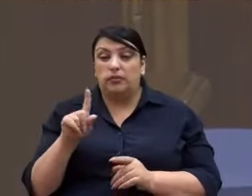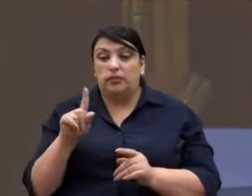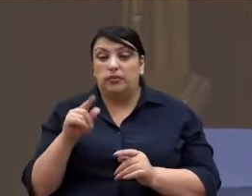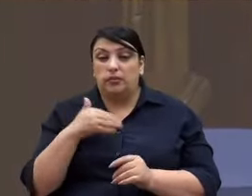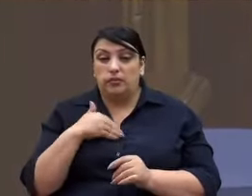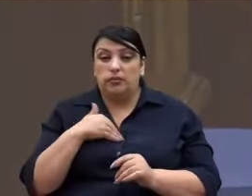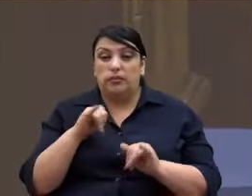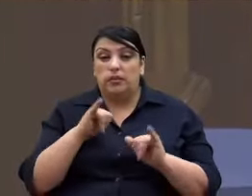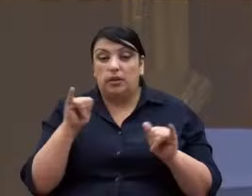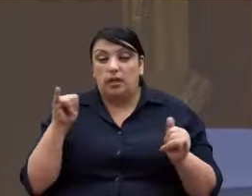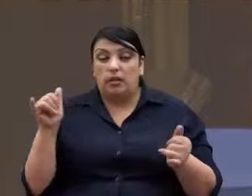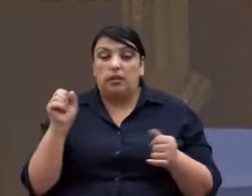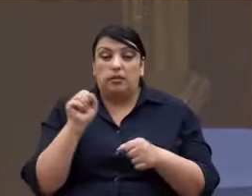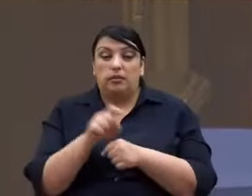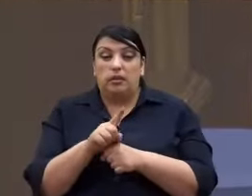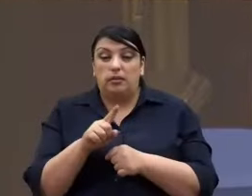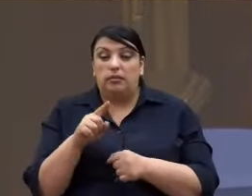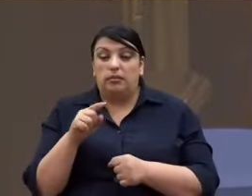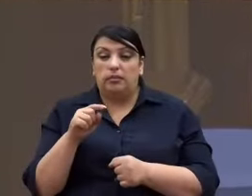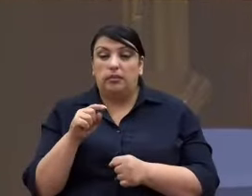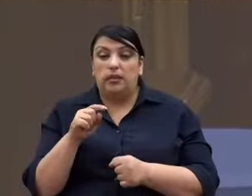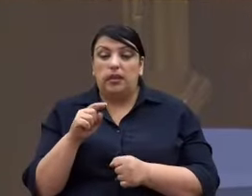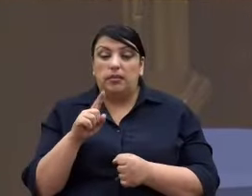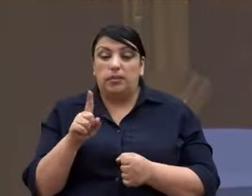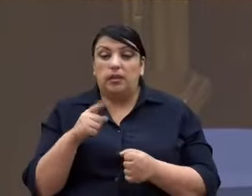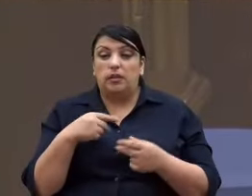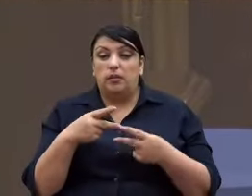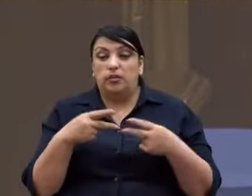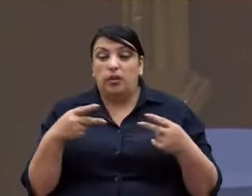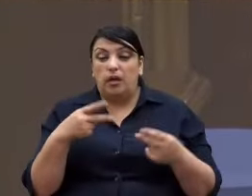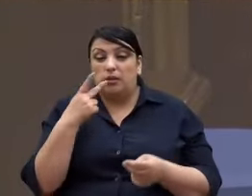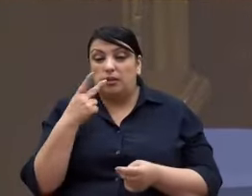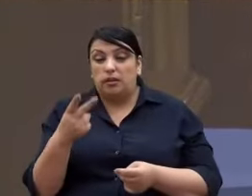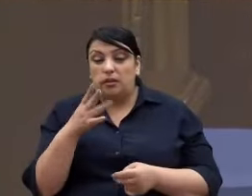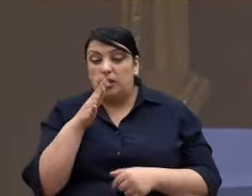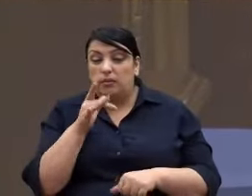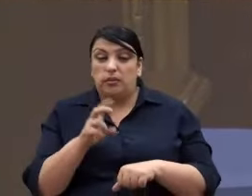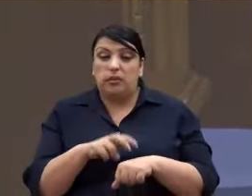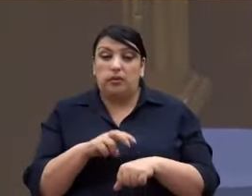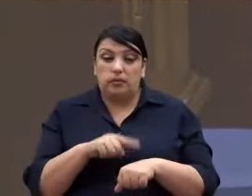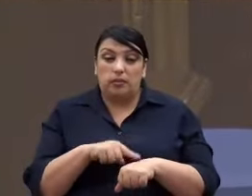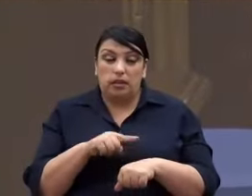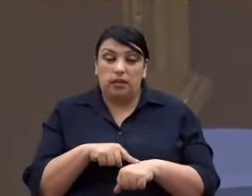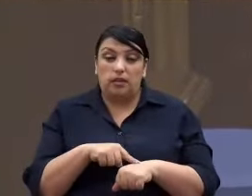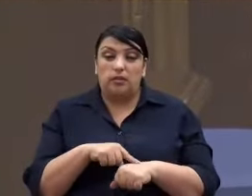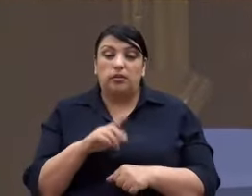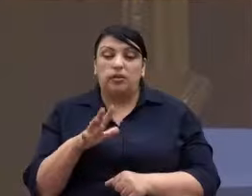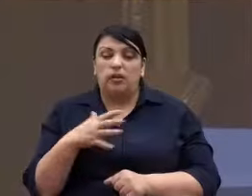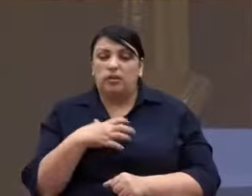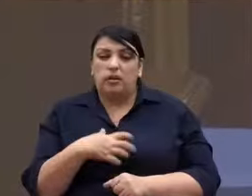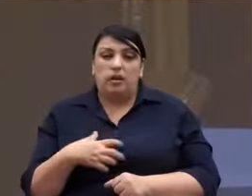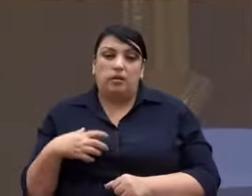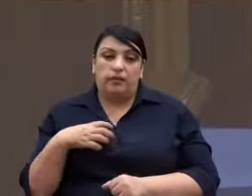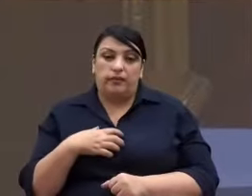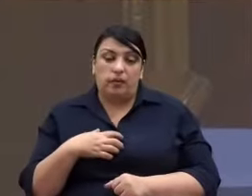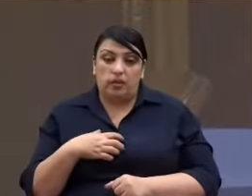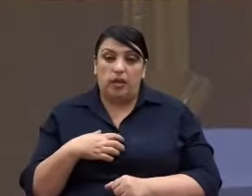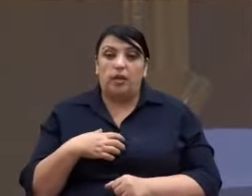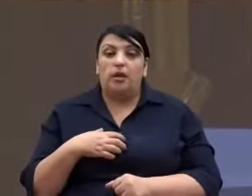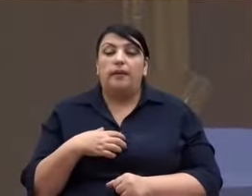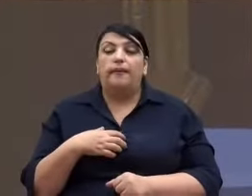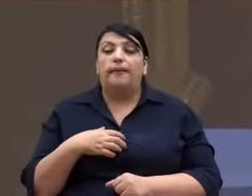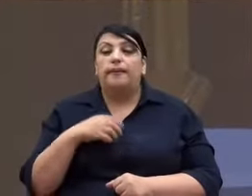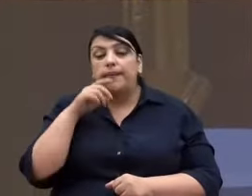զարգացմանը, քանի որ դրանք տեսնում եմ զուգահեռ, սակայն ժամանակագրությունը կրկին բավականին կարևոր է։ Իսկ որպես արձագանք